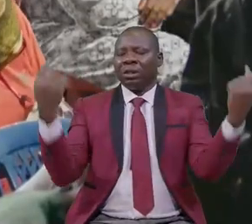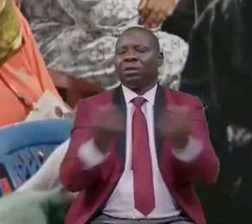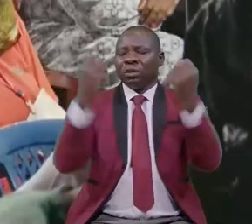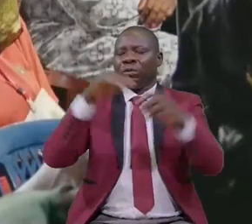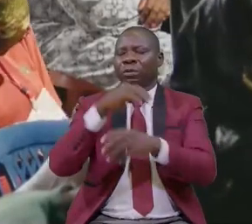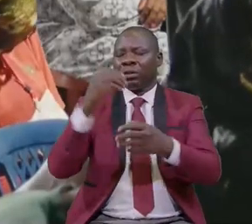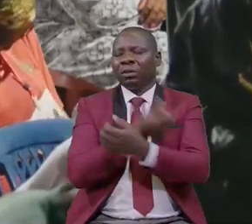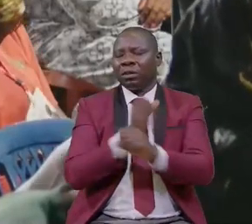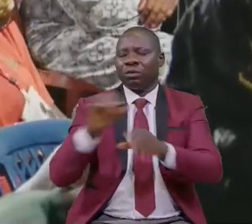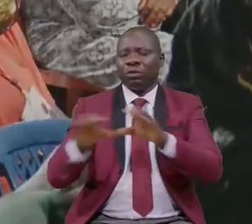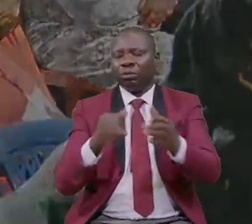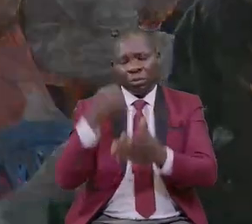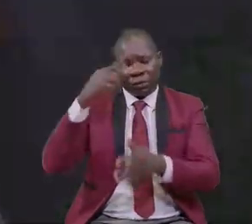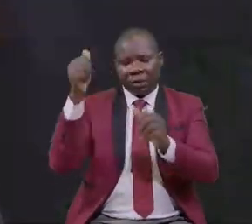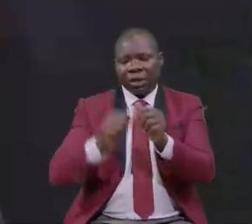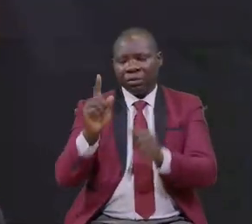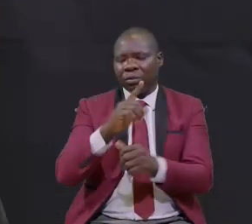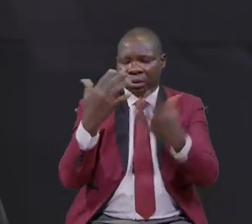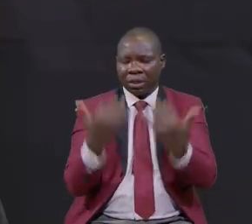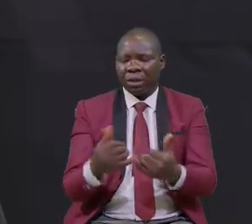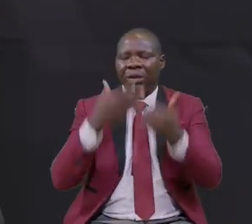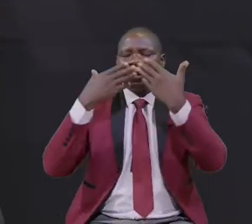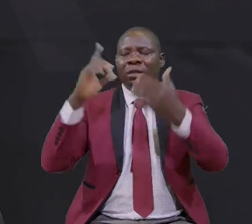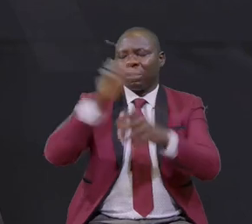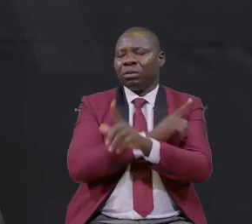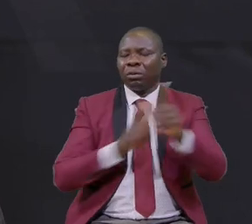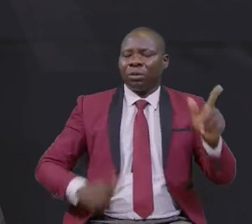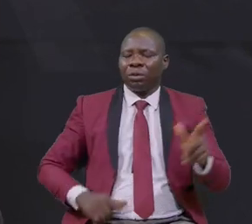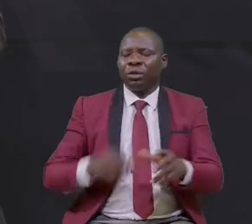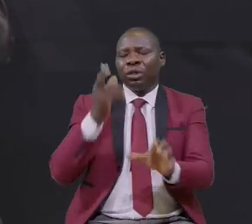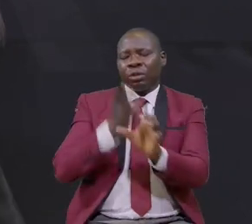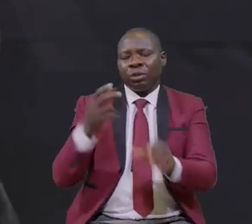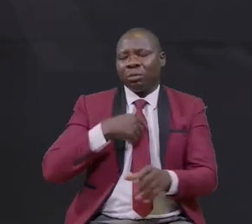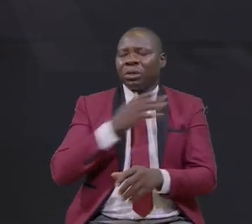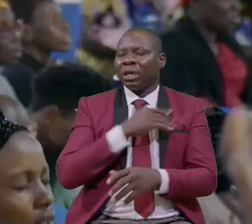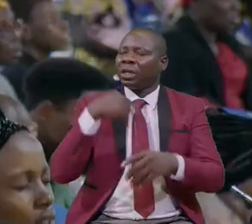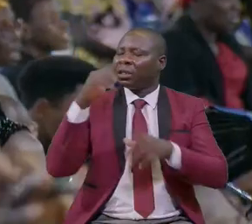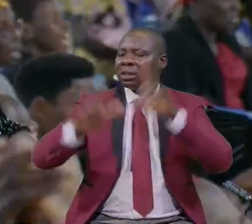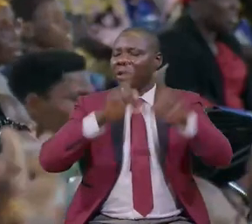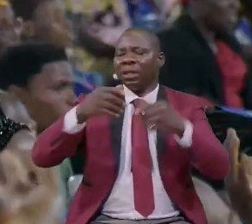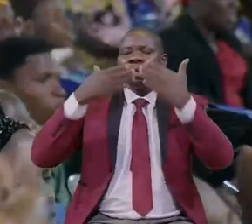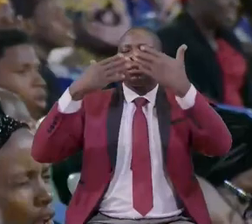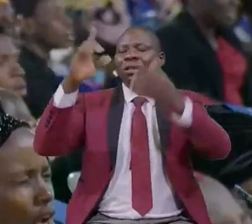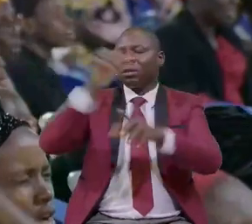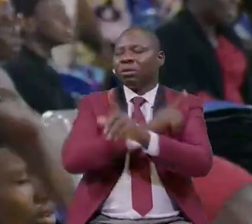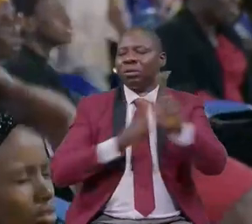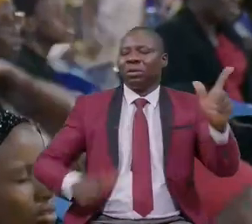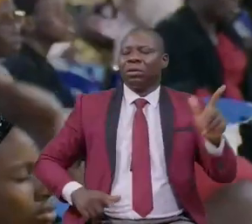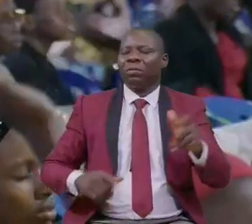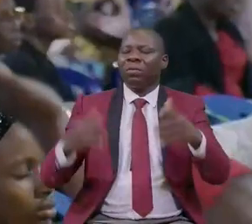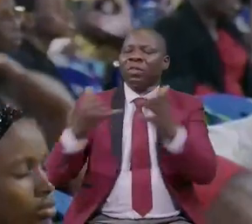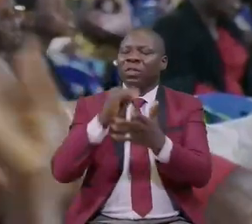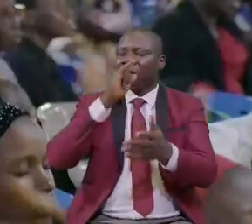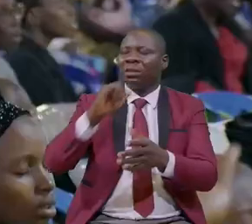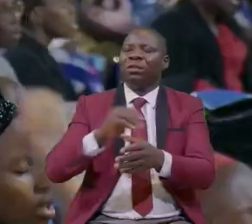maintenant. Merci Seigneur. Merci Seigneur. Joyeux-vous à moi et dites merci Seigneur.